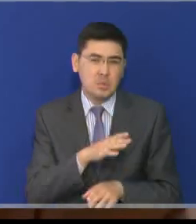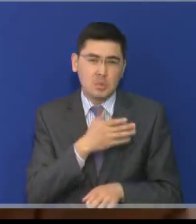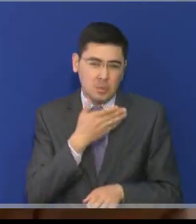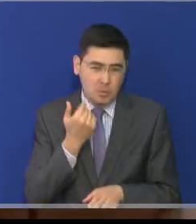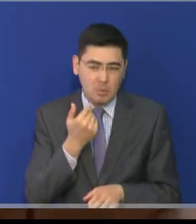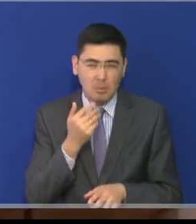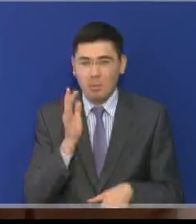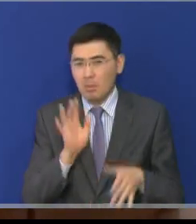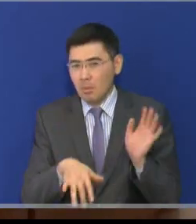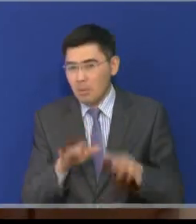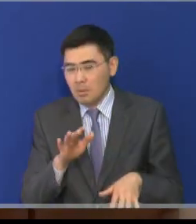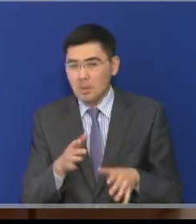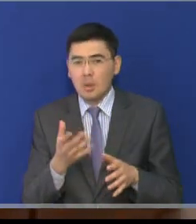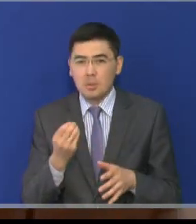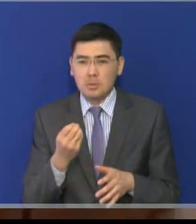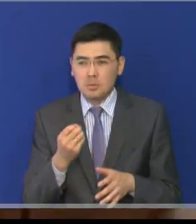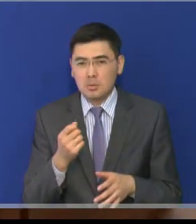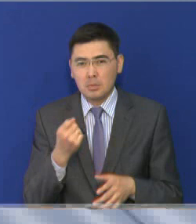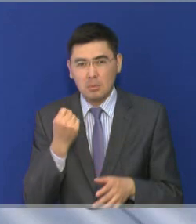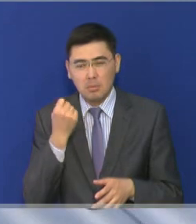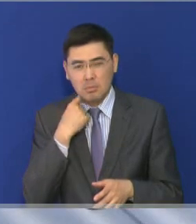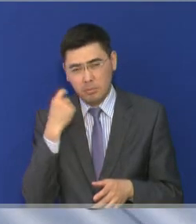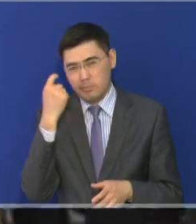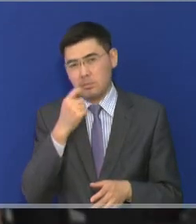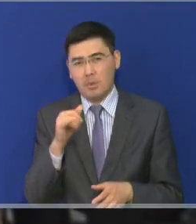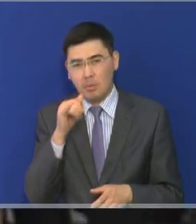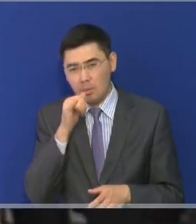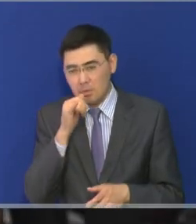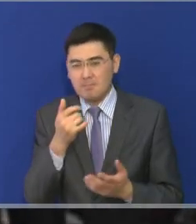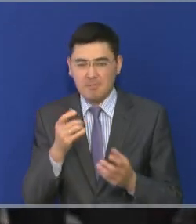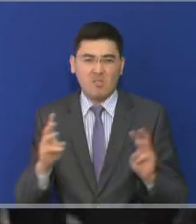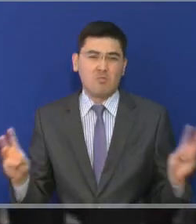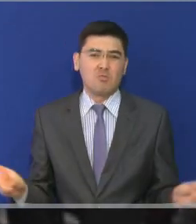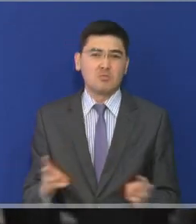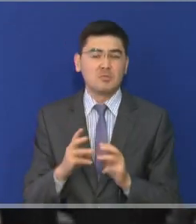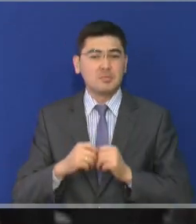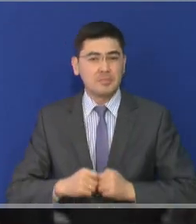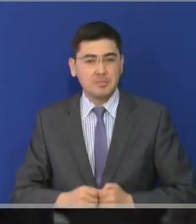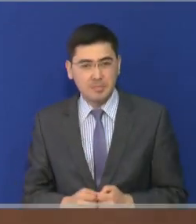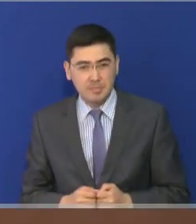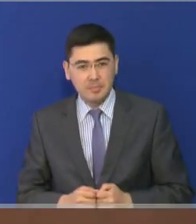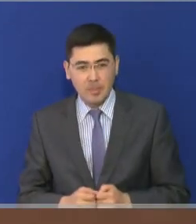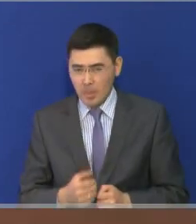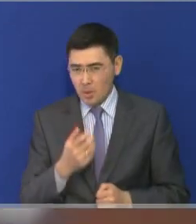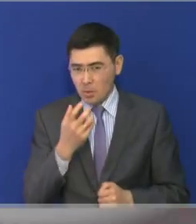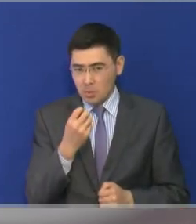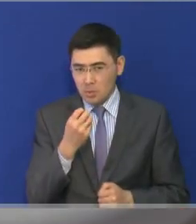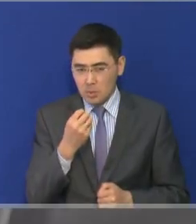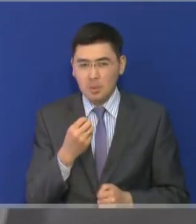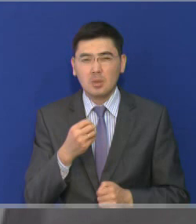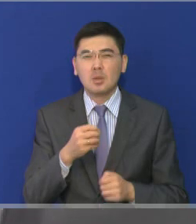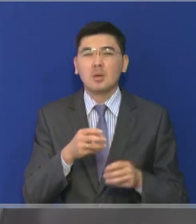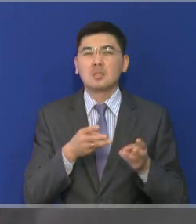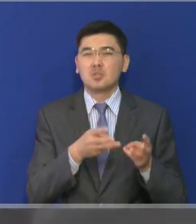абай болмау. Сонымен қатар мас күйінде темекі шегу. Ал иісті булану жағдайларына қысқы уақытта мұржалардың тазаланбауы мен